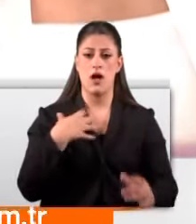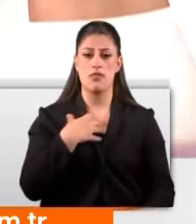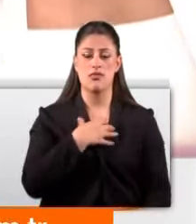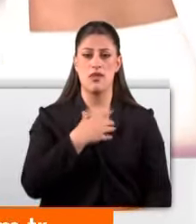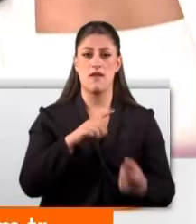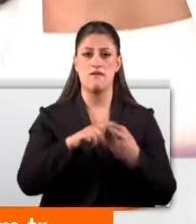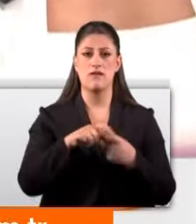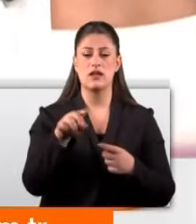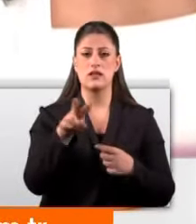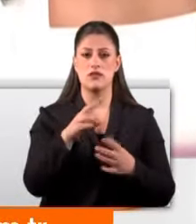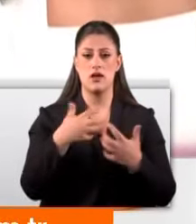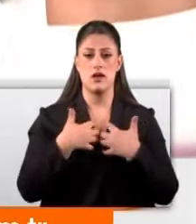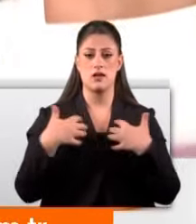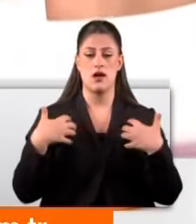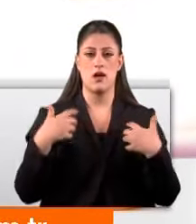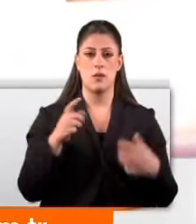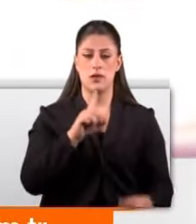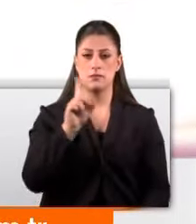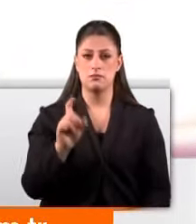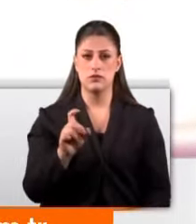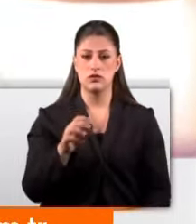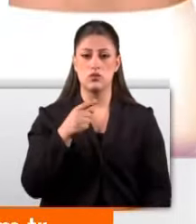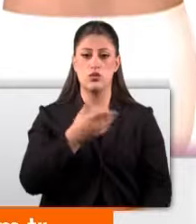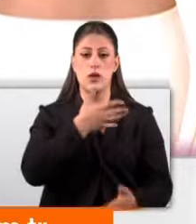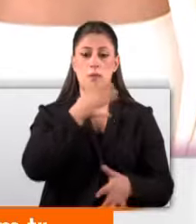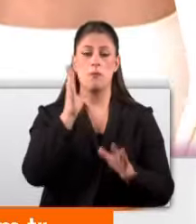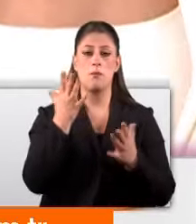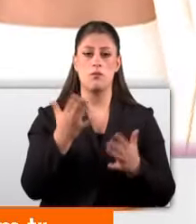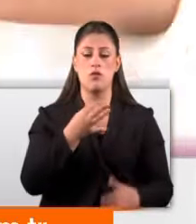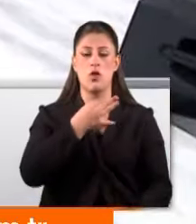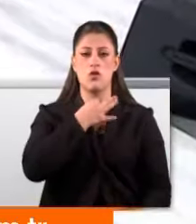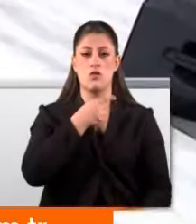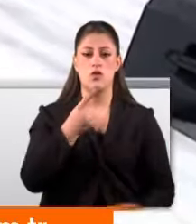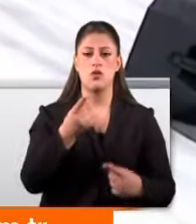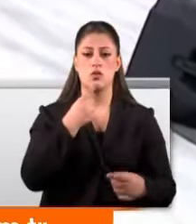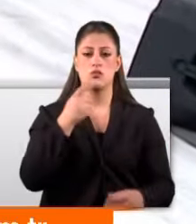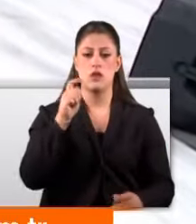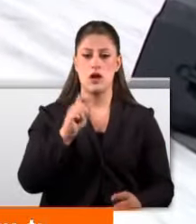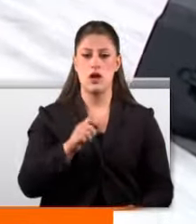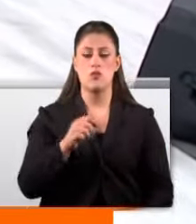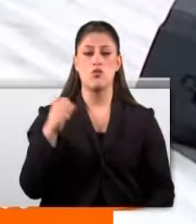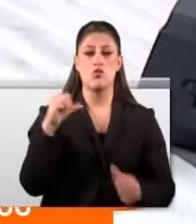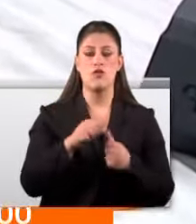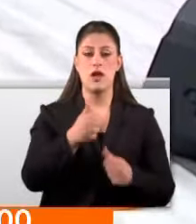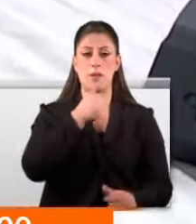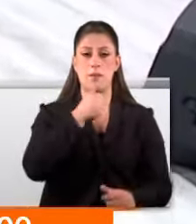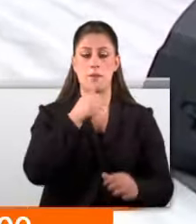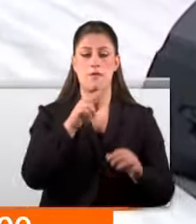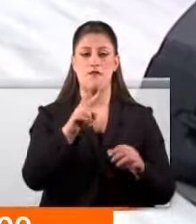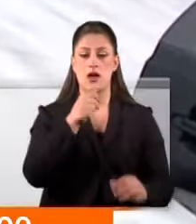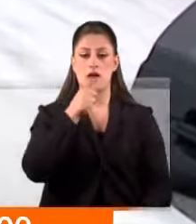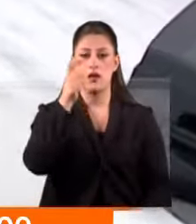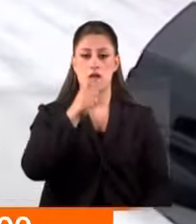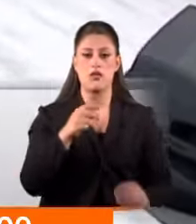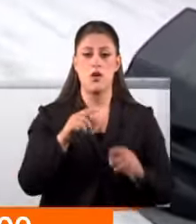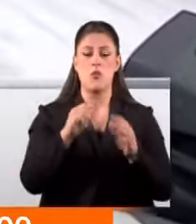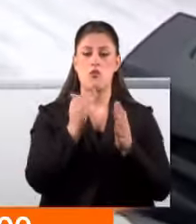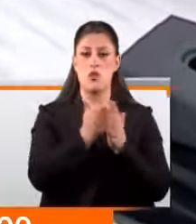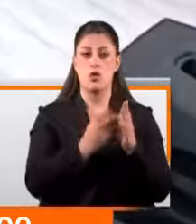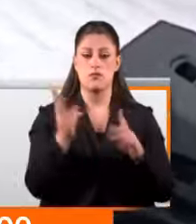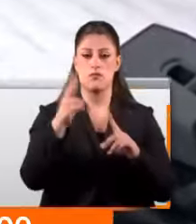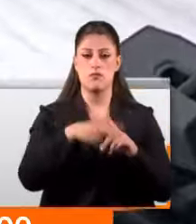sizin kahramanınız mı? Onu da bilmiyorum. Lütfen söz hakkınızı kullanın. Üvey baba Veli Mert katıldı programa, hakkındaki